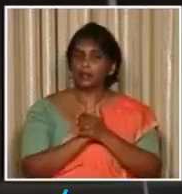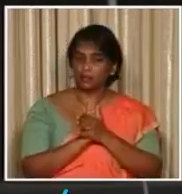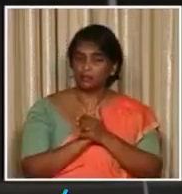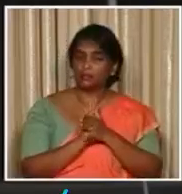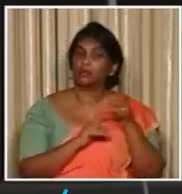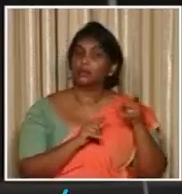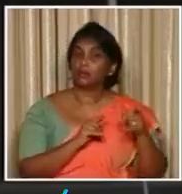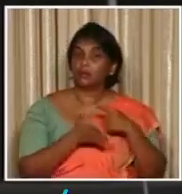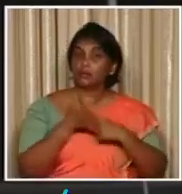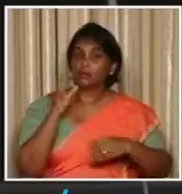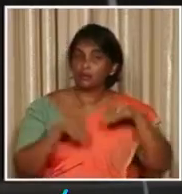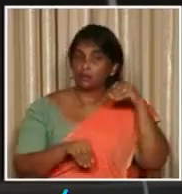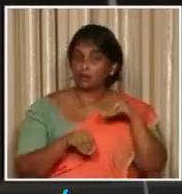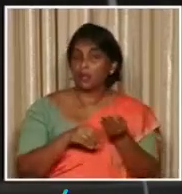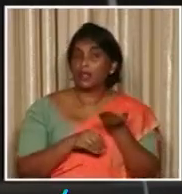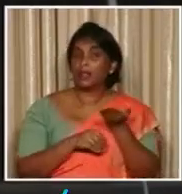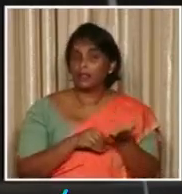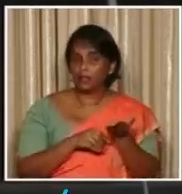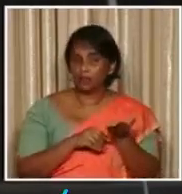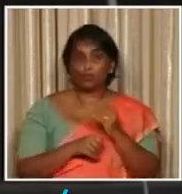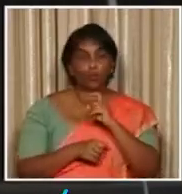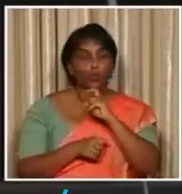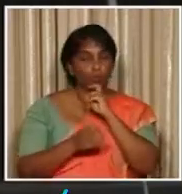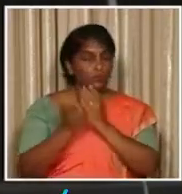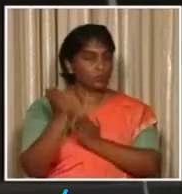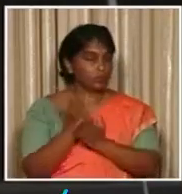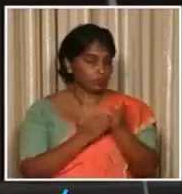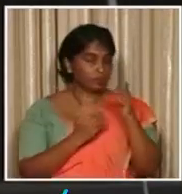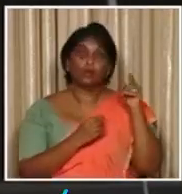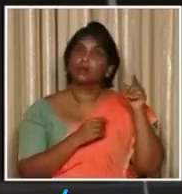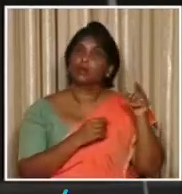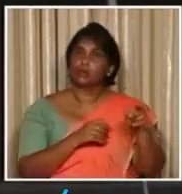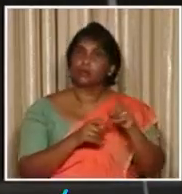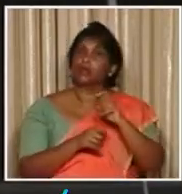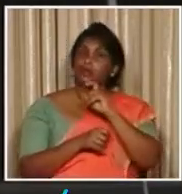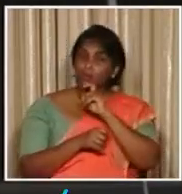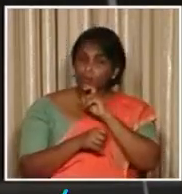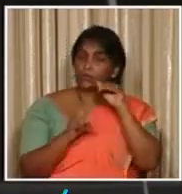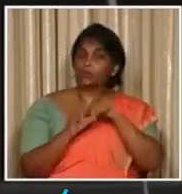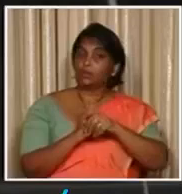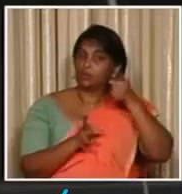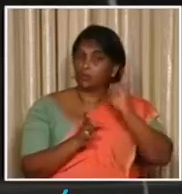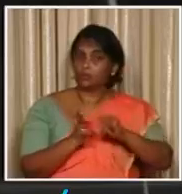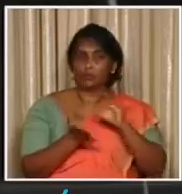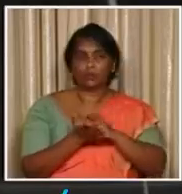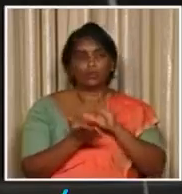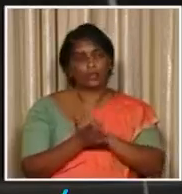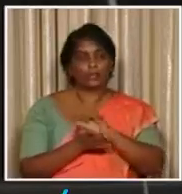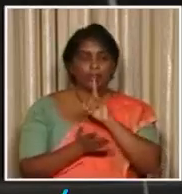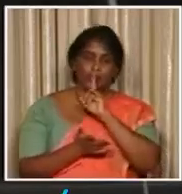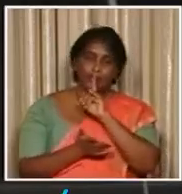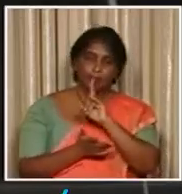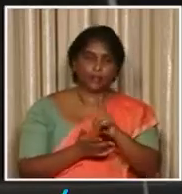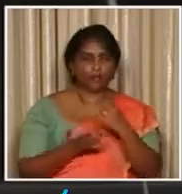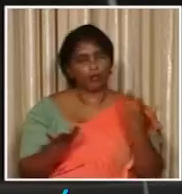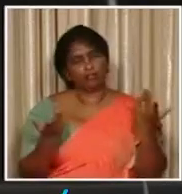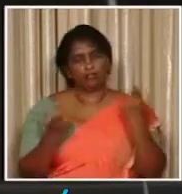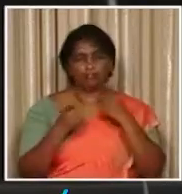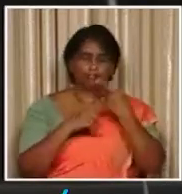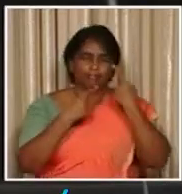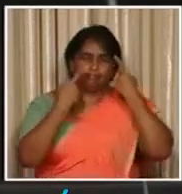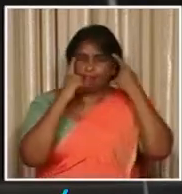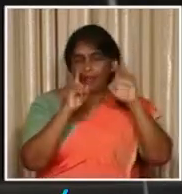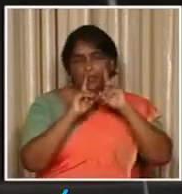මේ මැතිවරණයක් ඉල්ලලා නඩුවක් දානකොට ඒ නඩුවේ තීන්දුව දෙන්න පුළුවන් ඕන ආකාරකින් නමුත්